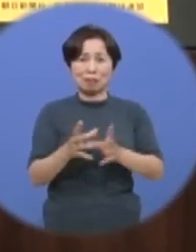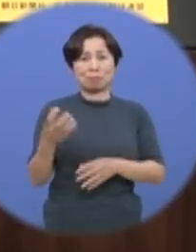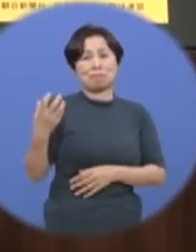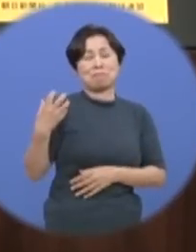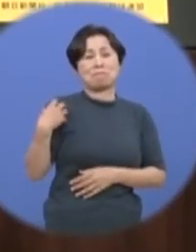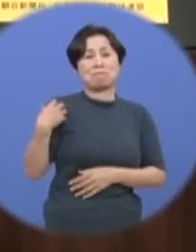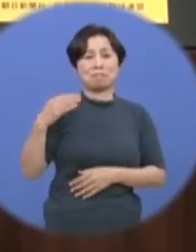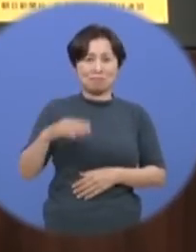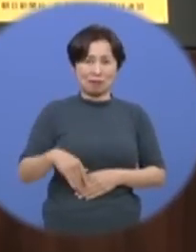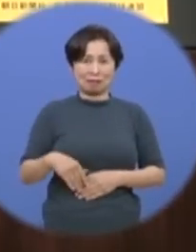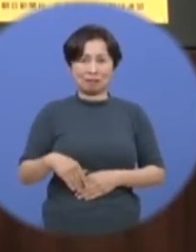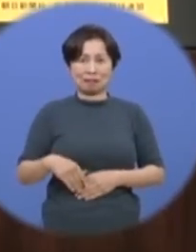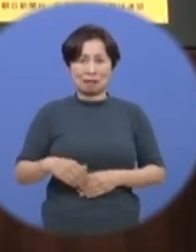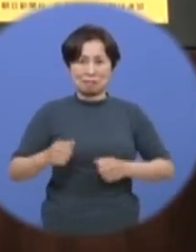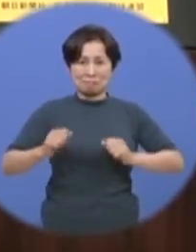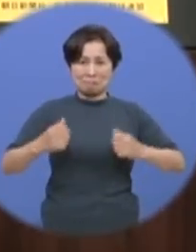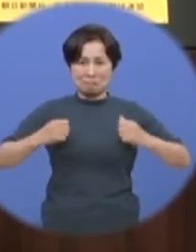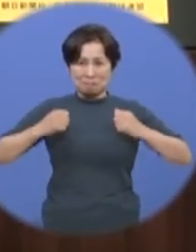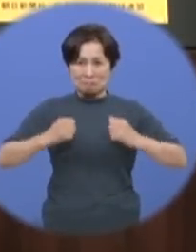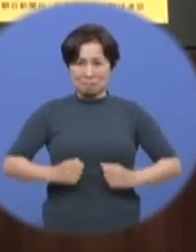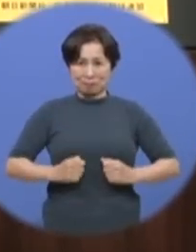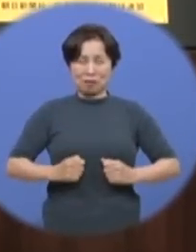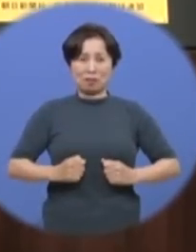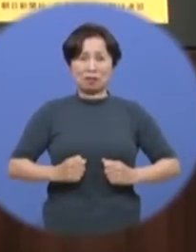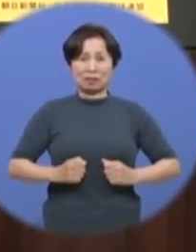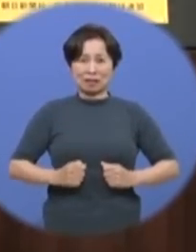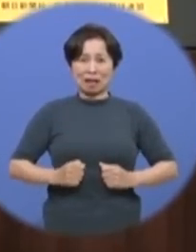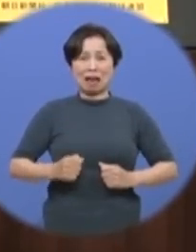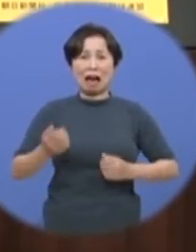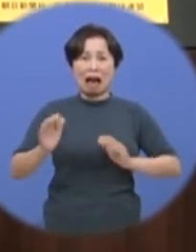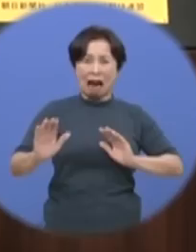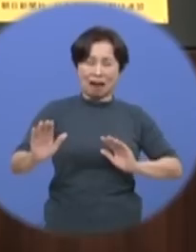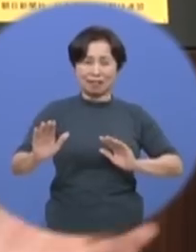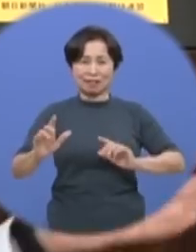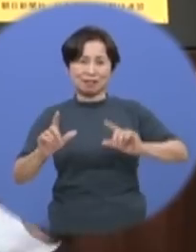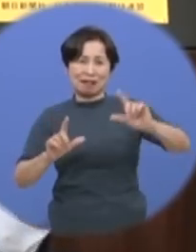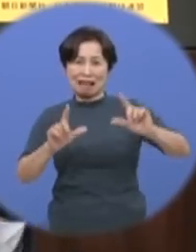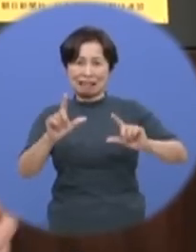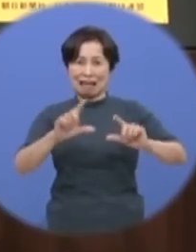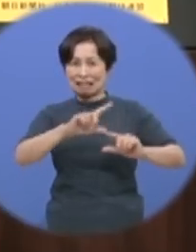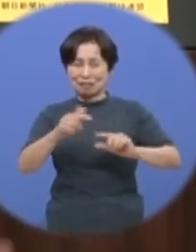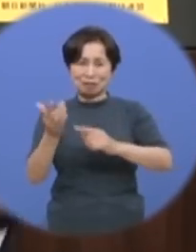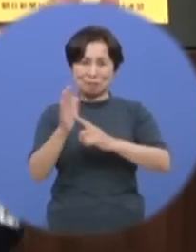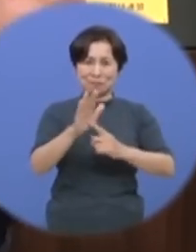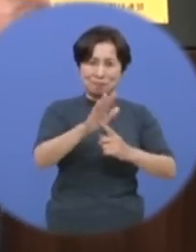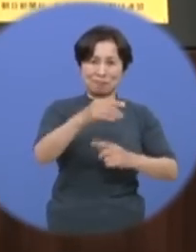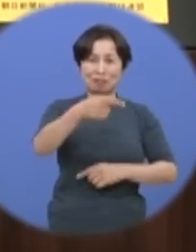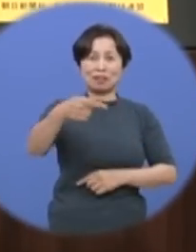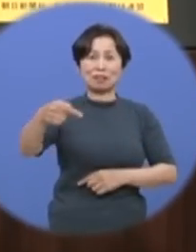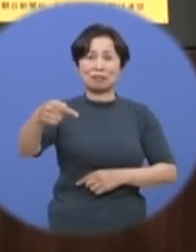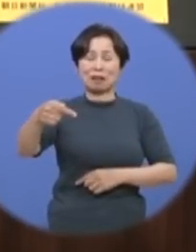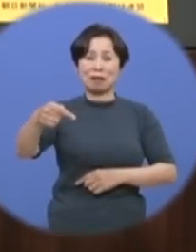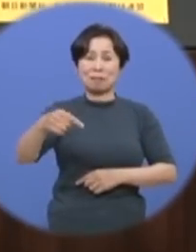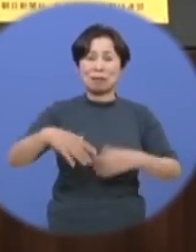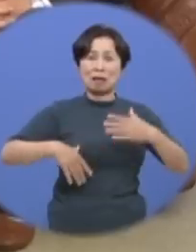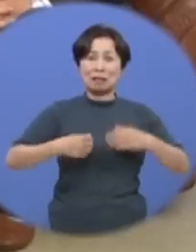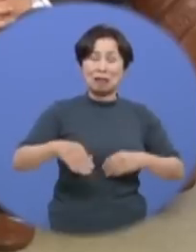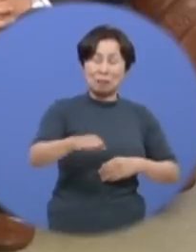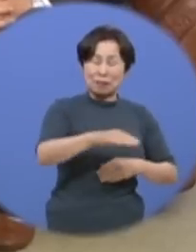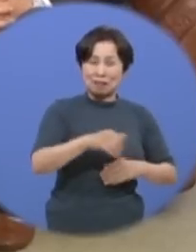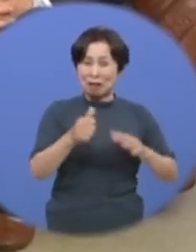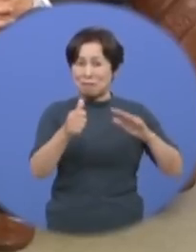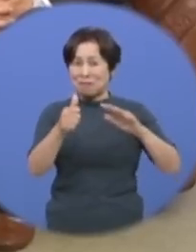で道着を着て空手の型を子をいろいろやってくれたんですねもう全員がをその先生に惚れてもたんですああ